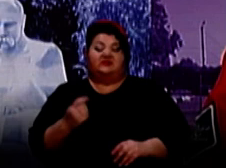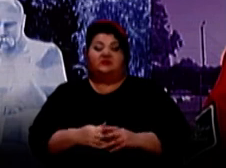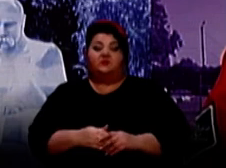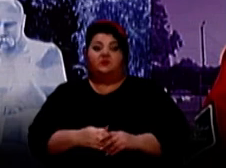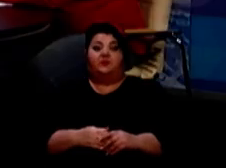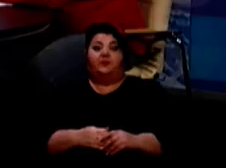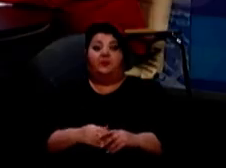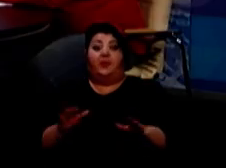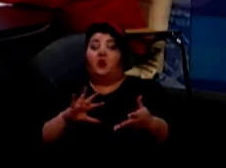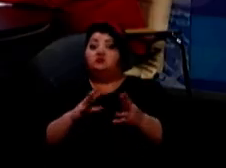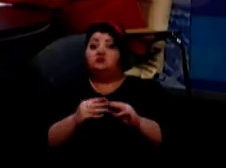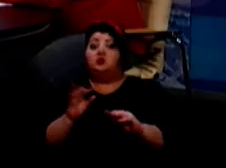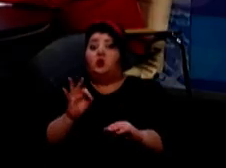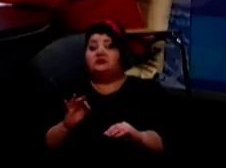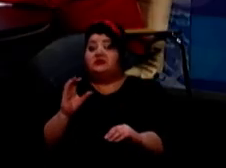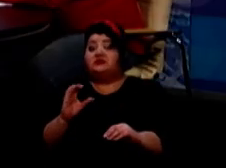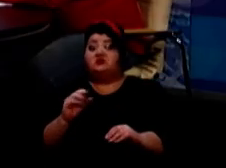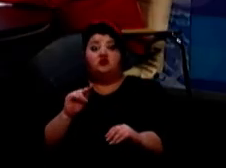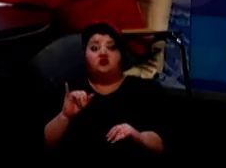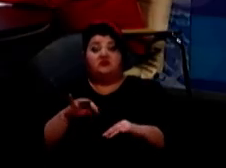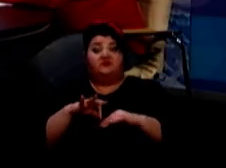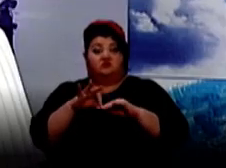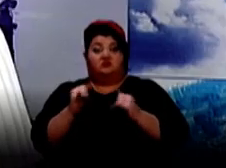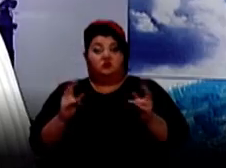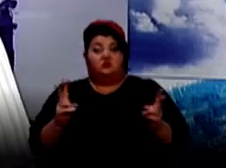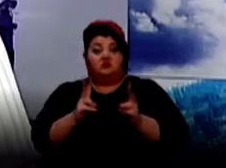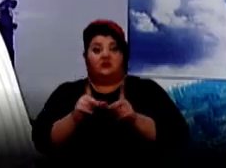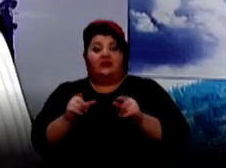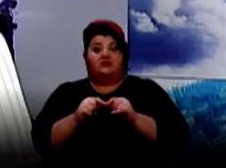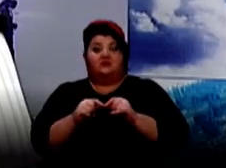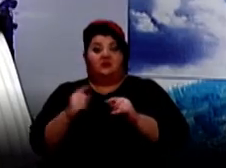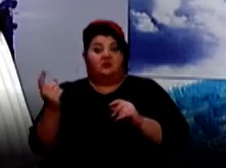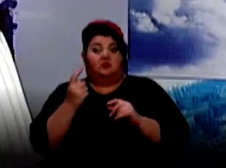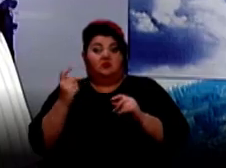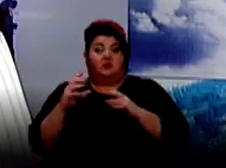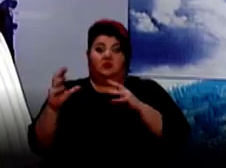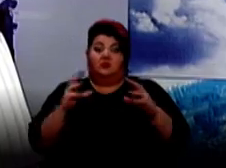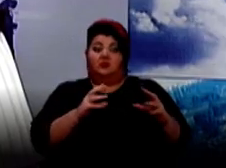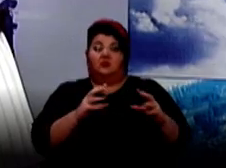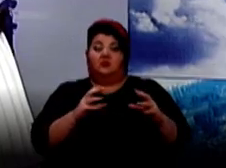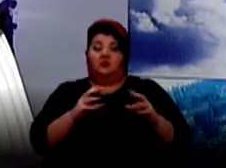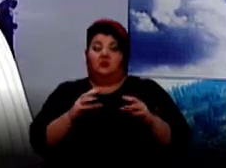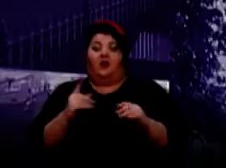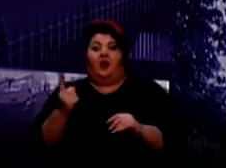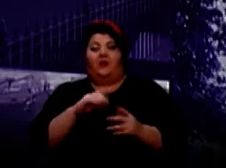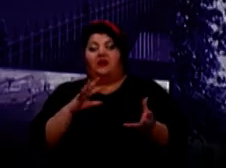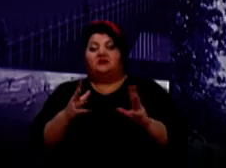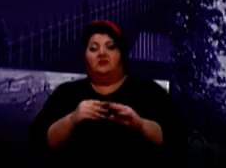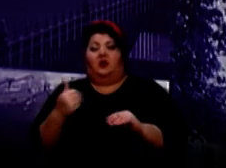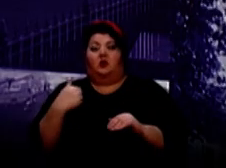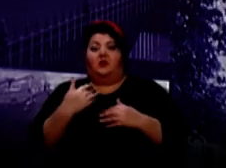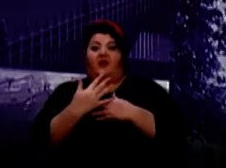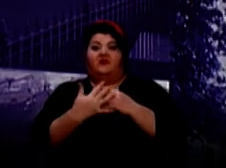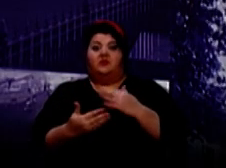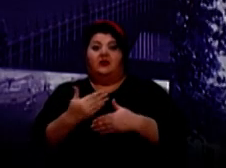Отже, Олександре Сергійовичу, чи відбулася сьогодні зустріч із перевізниками і громадою? Ну, перш за все, я хотів би вибачитись